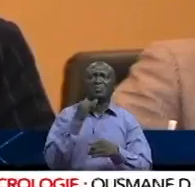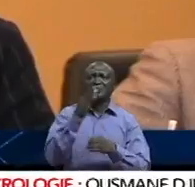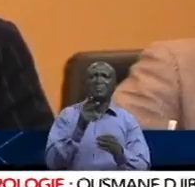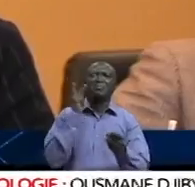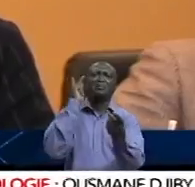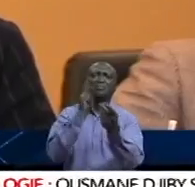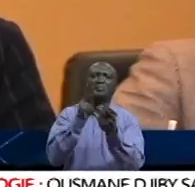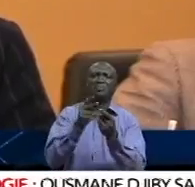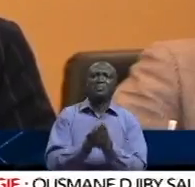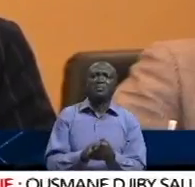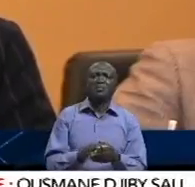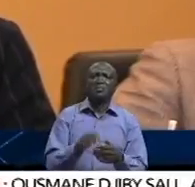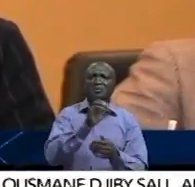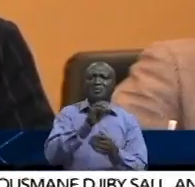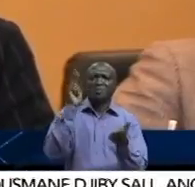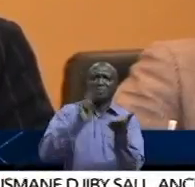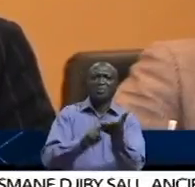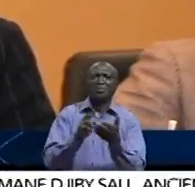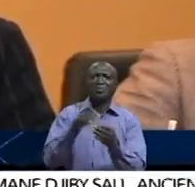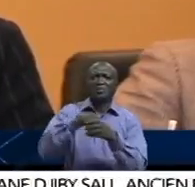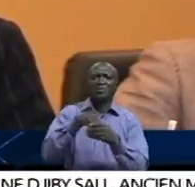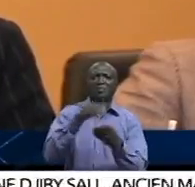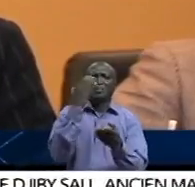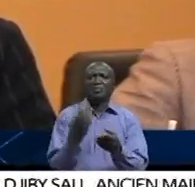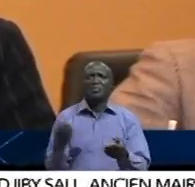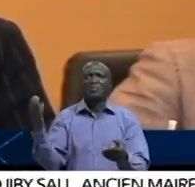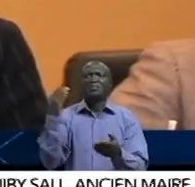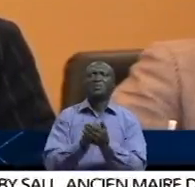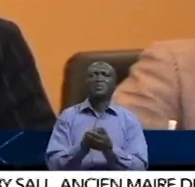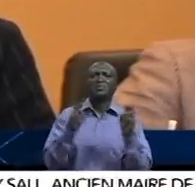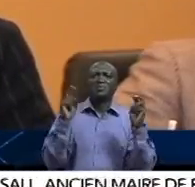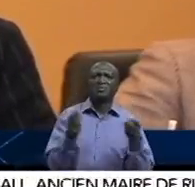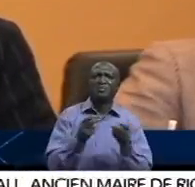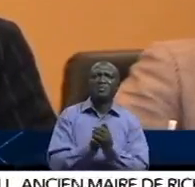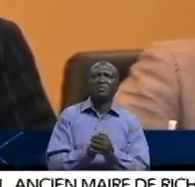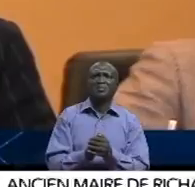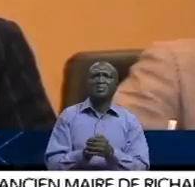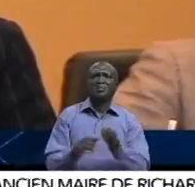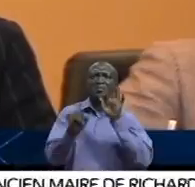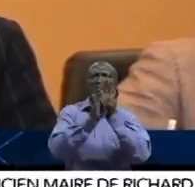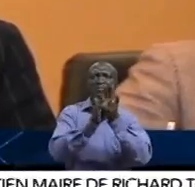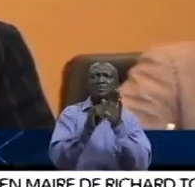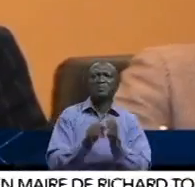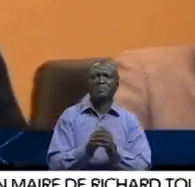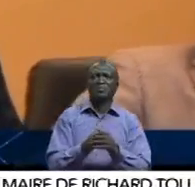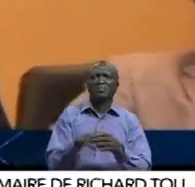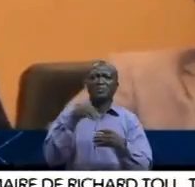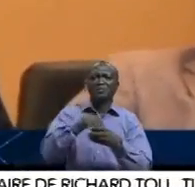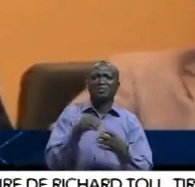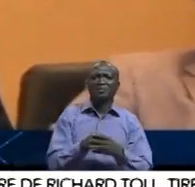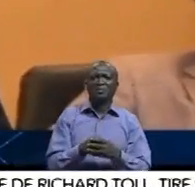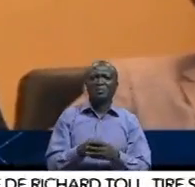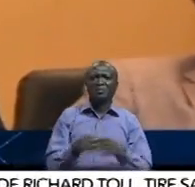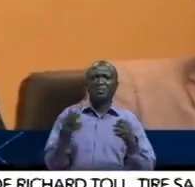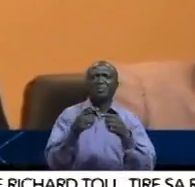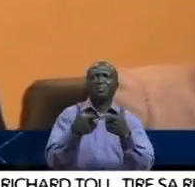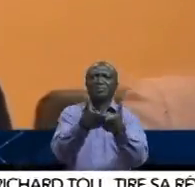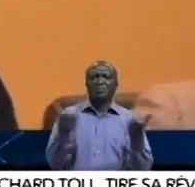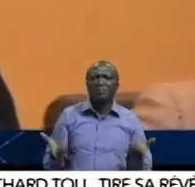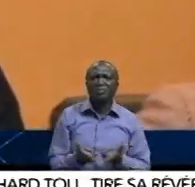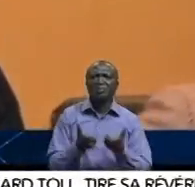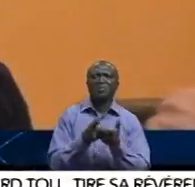été relevées dans certains articles notamment en ce qui concerne l'interdiction euh dans les lieux publics et